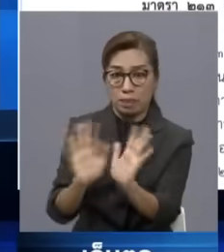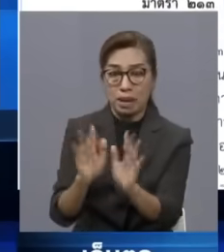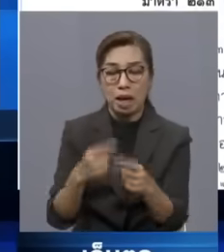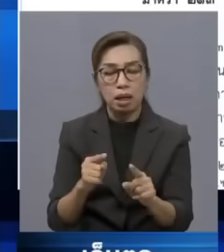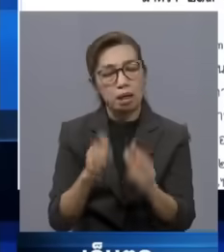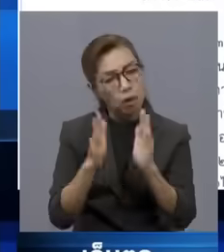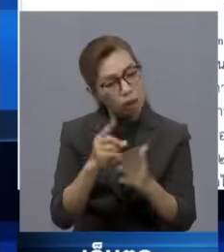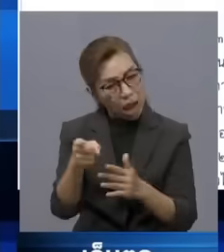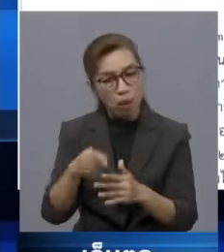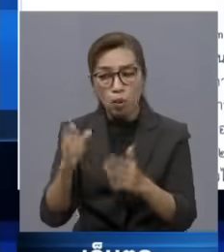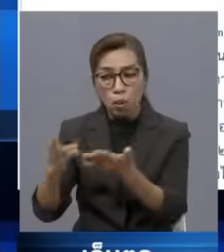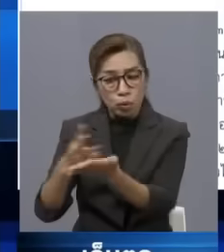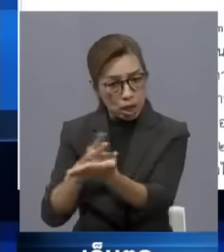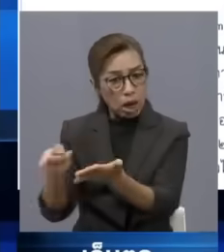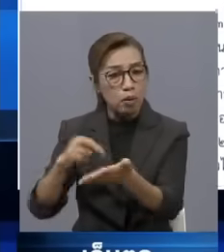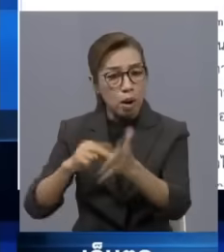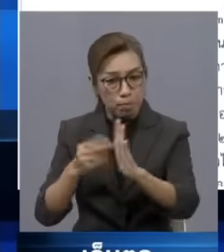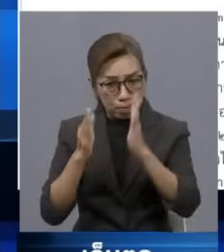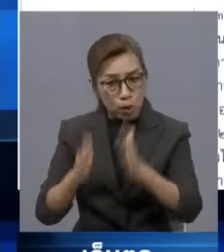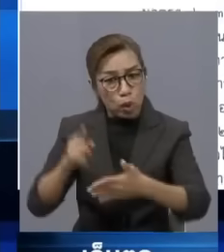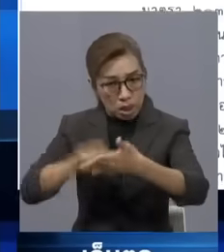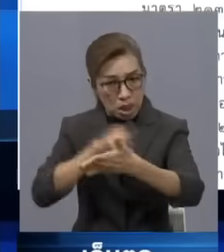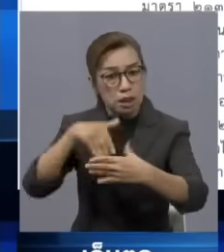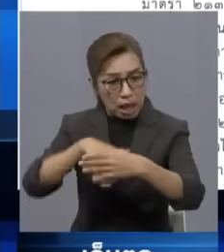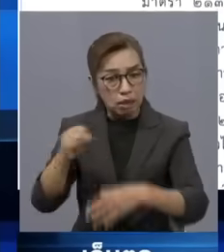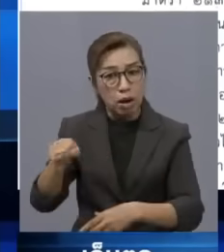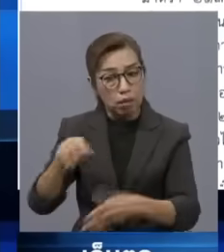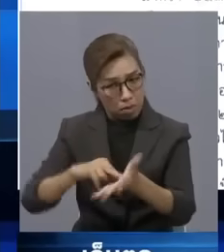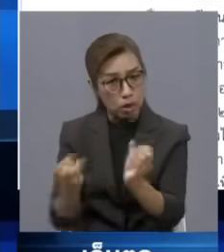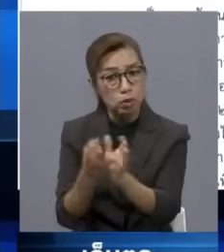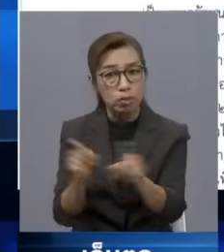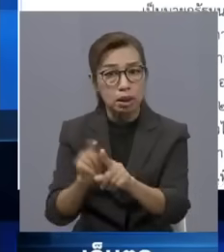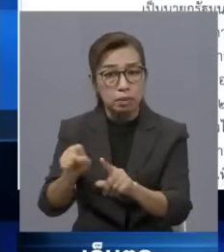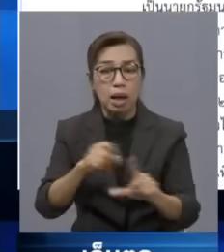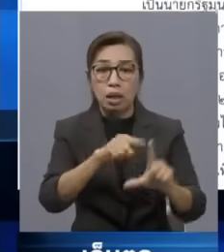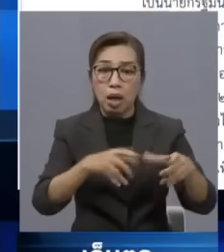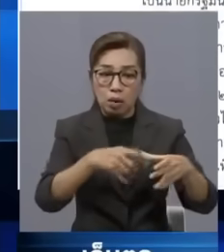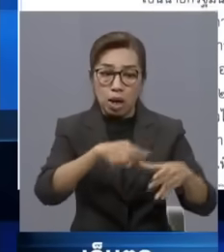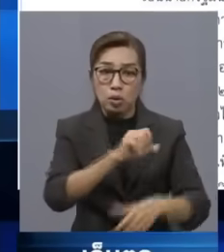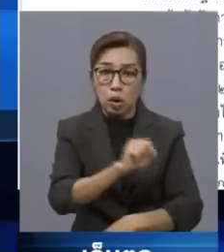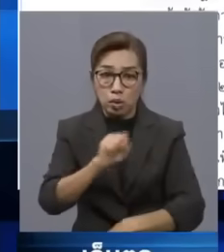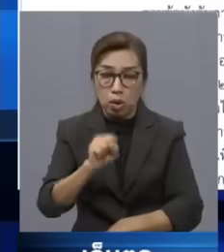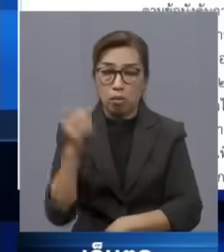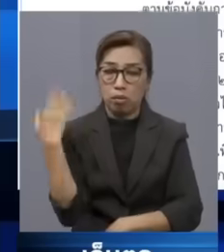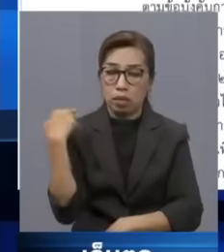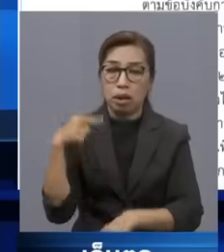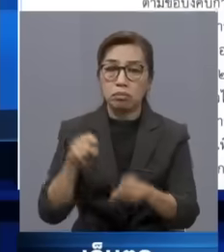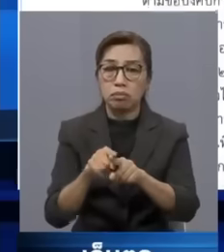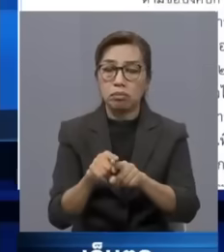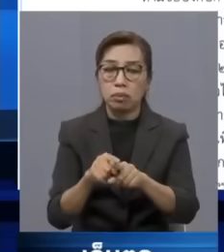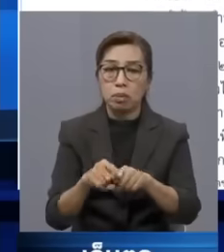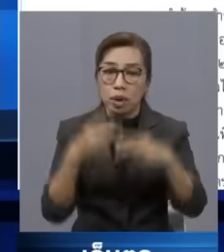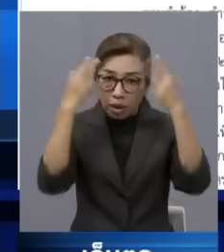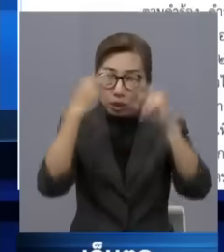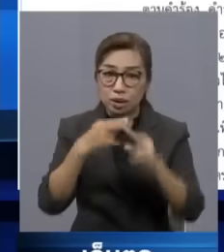ก็เป็นผู้มีสิทธิ์เลือกตั้งก็ได้รับการกระทบสิทธิ์ด้วยหรือไม่หรือแม้แต่กระทั่งสสของภาค 9ไกลที่ไปร่วมยื่นด้วยเนี่ยก็อาจจะเป็น